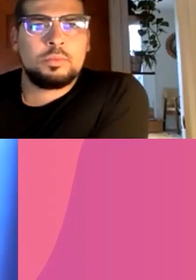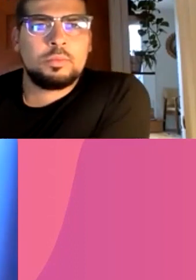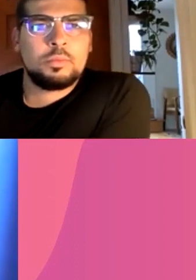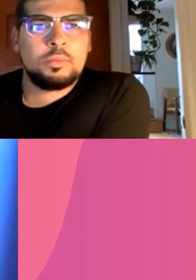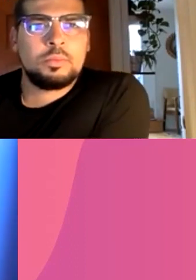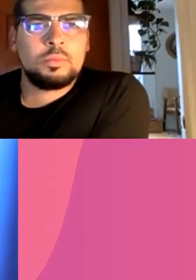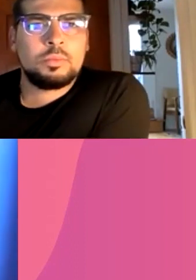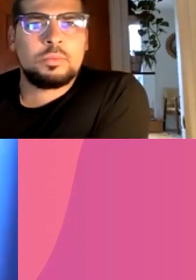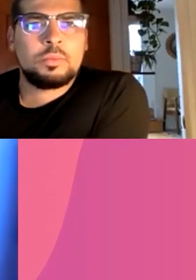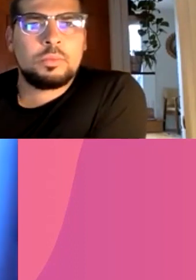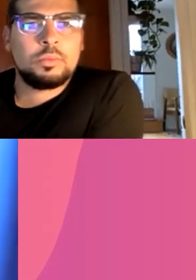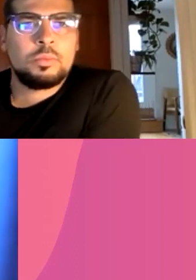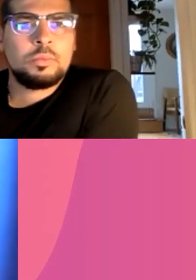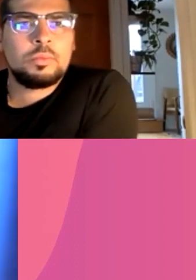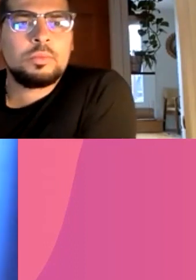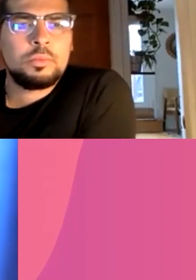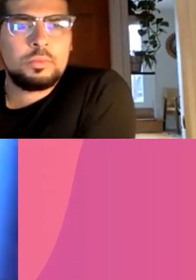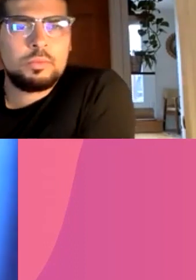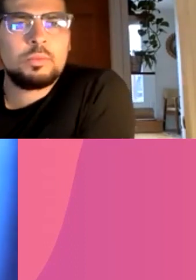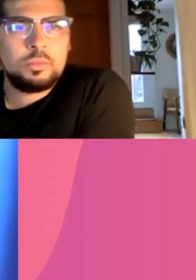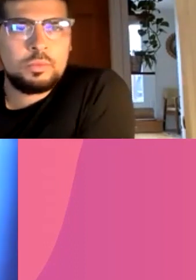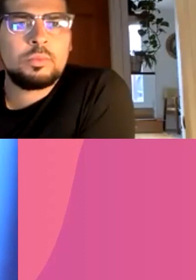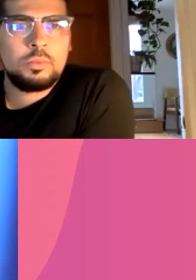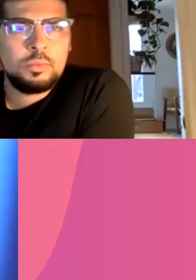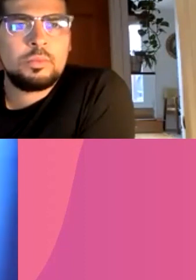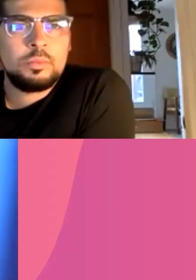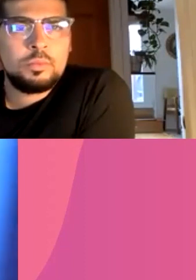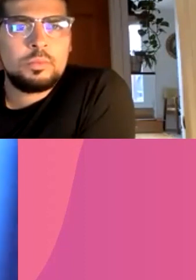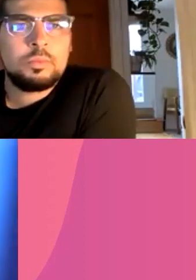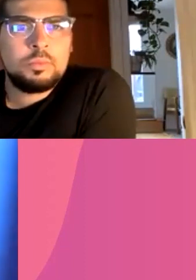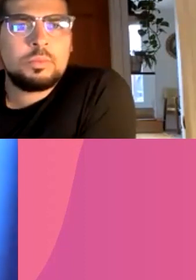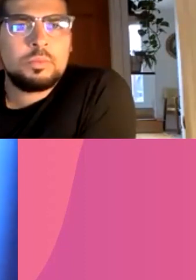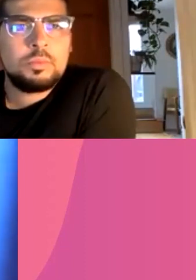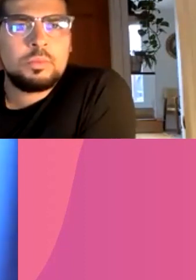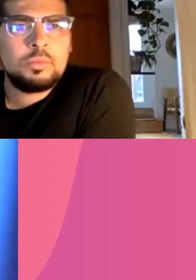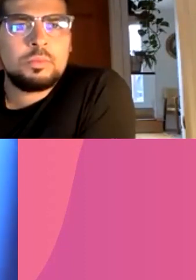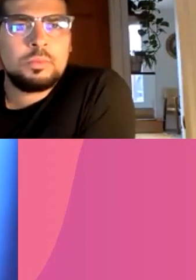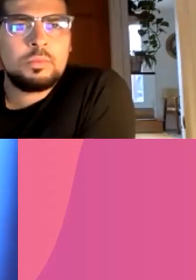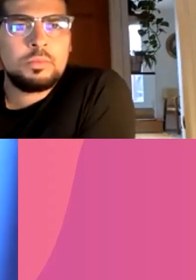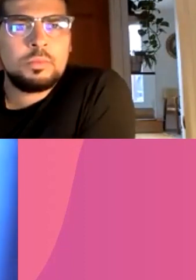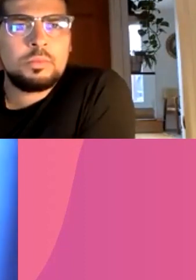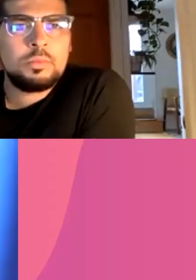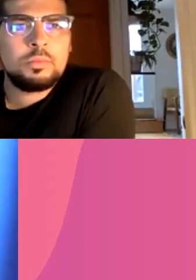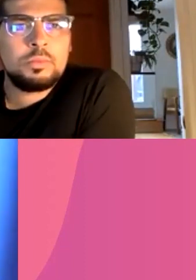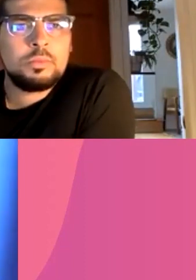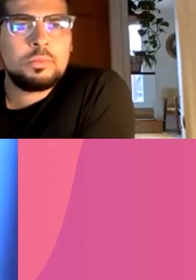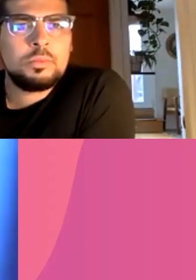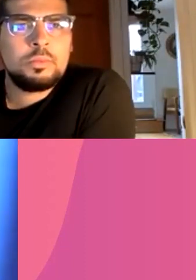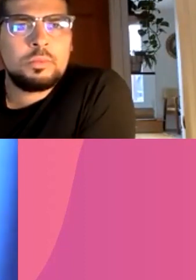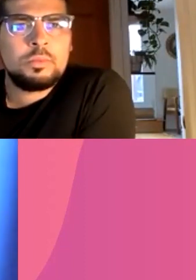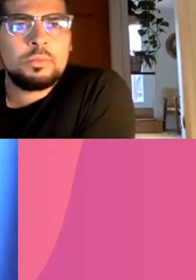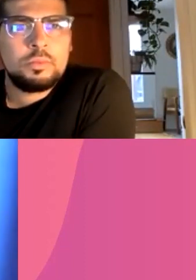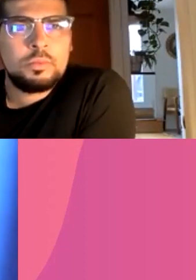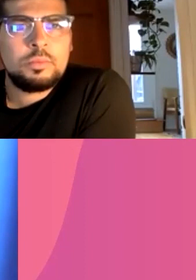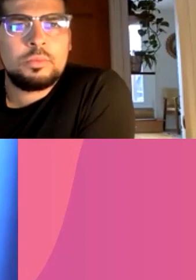le support par les pairs est puissant car on partage son expérience et on relate son vécu. Et